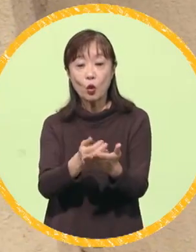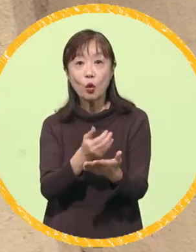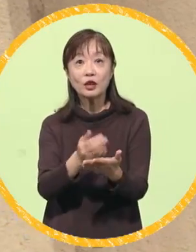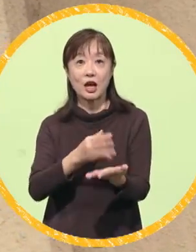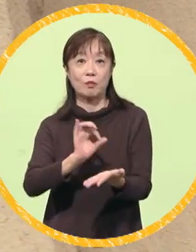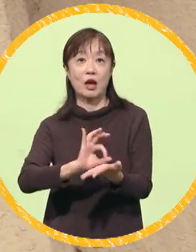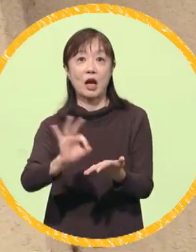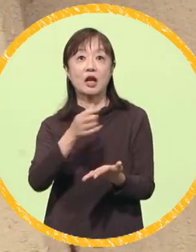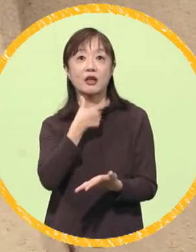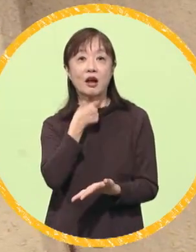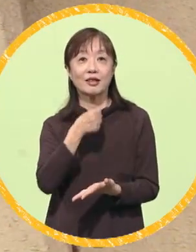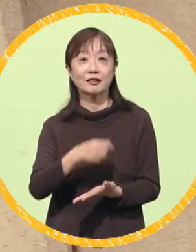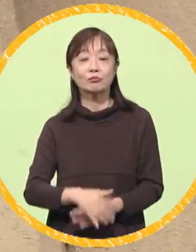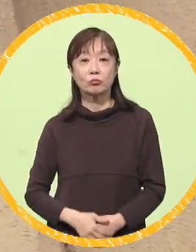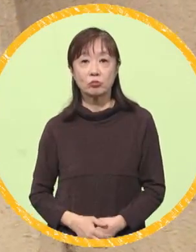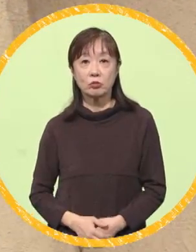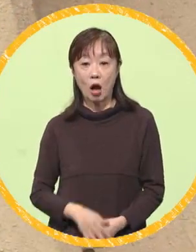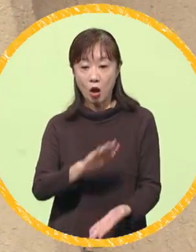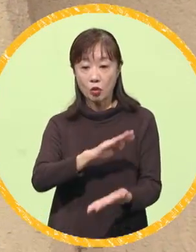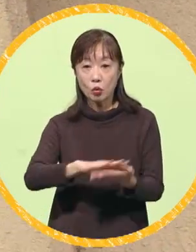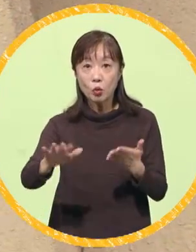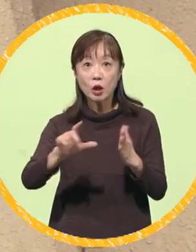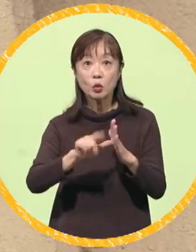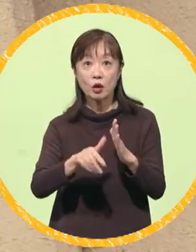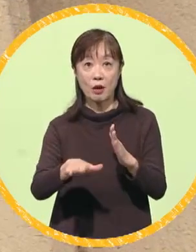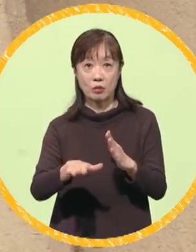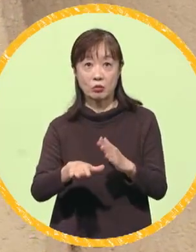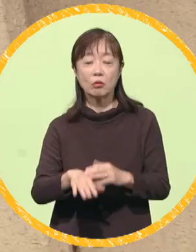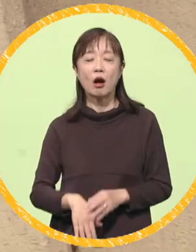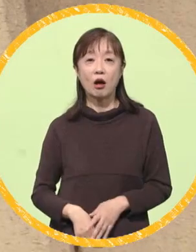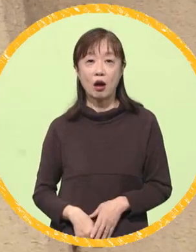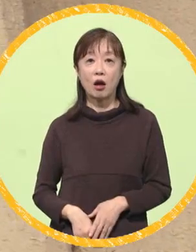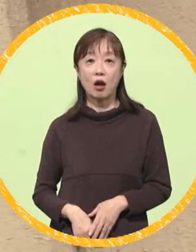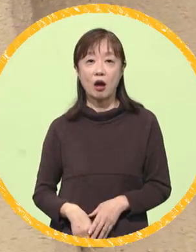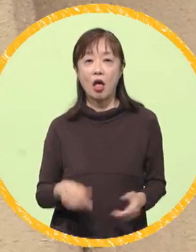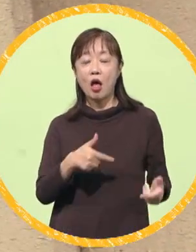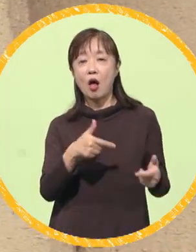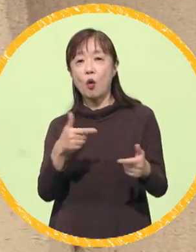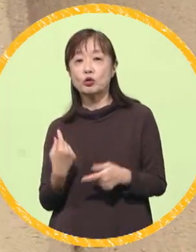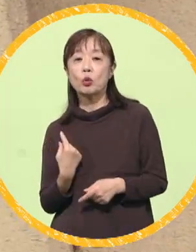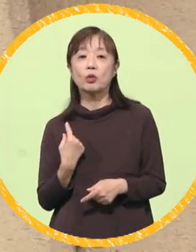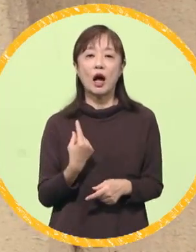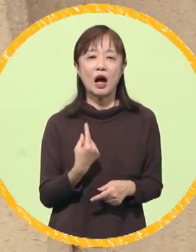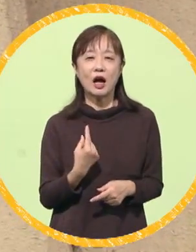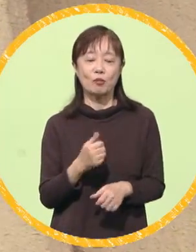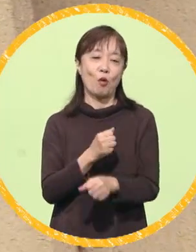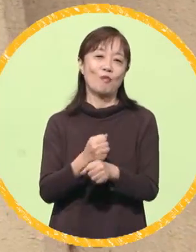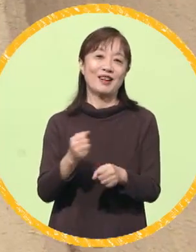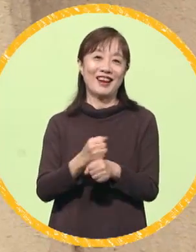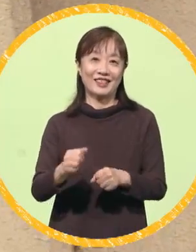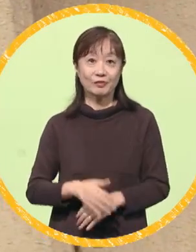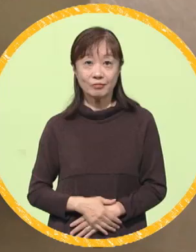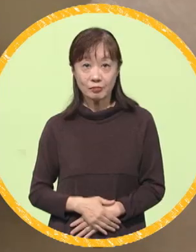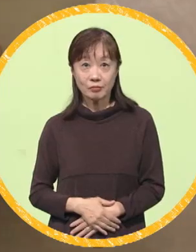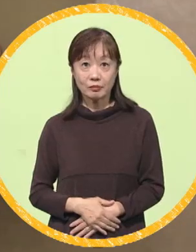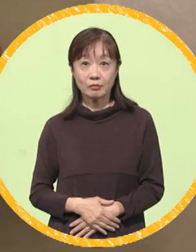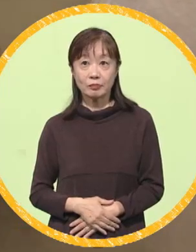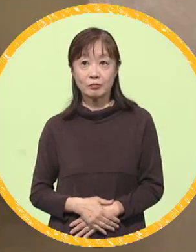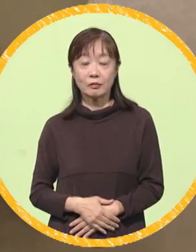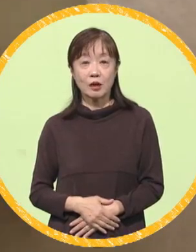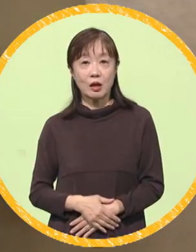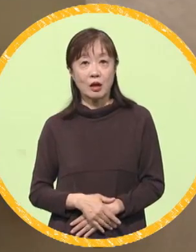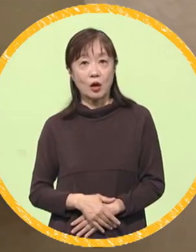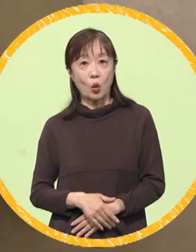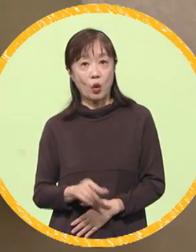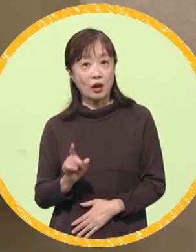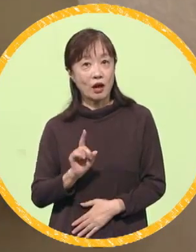って あ、じゃあ売り切れちゃうってことですか？ あ、そうですね、遅いともうないですって言われちゃって 消費者のハートをわしづかみに